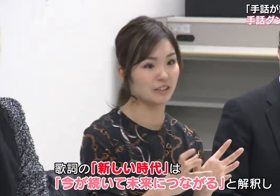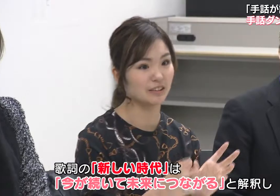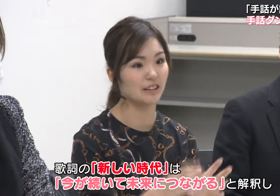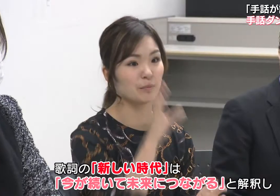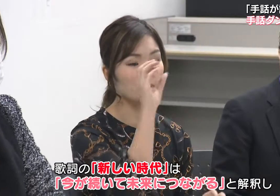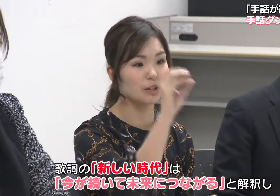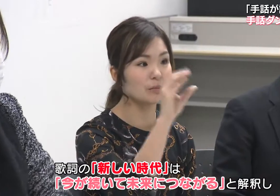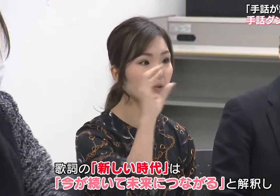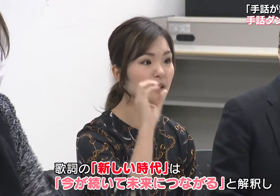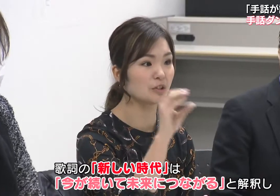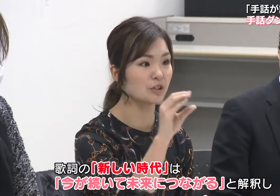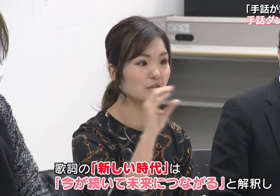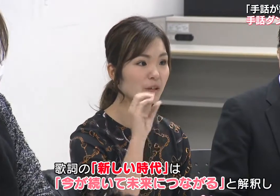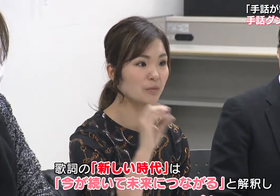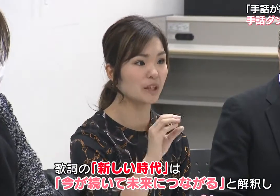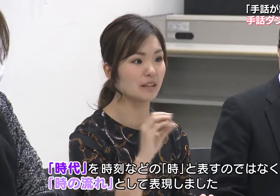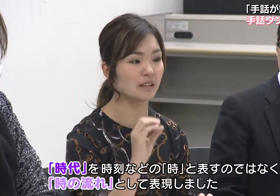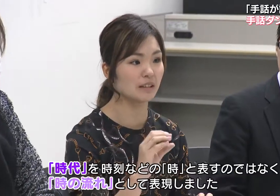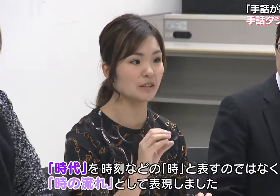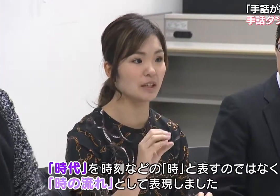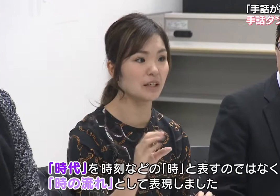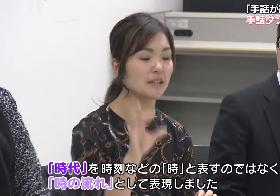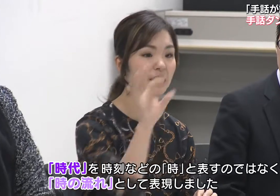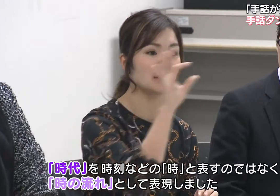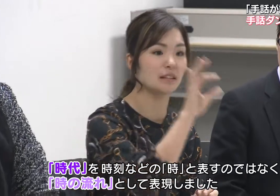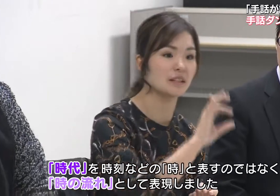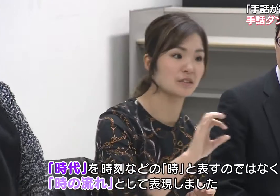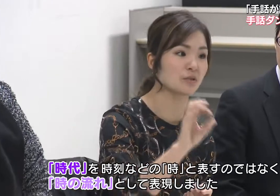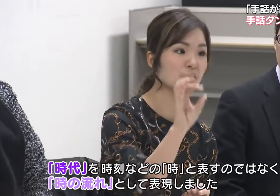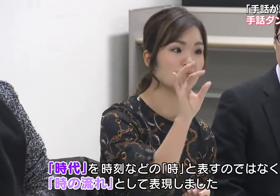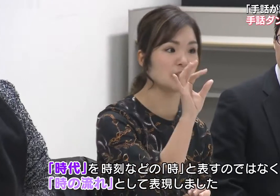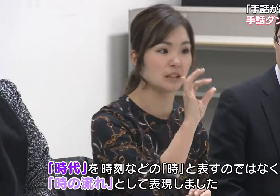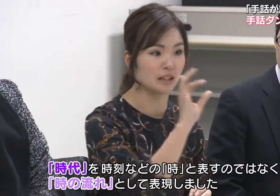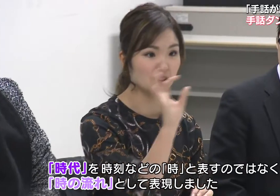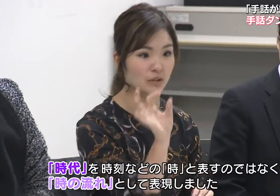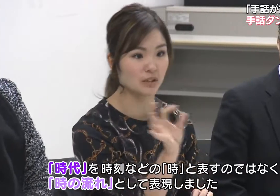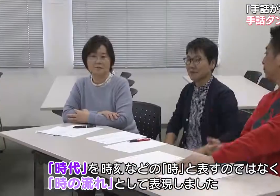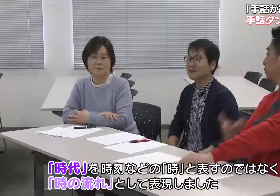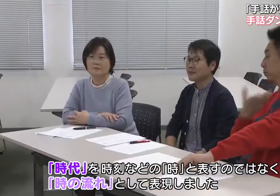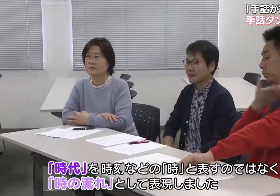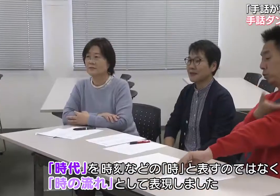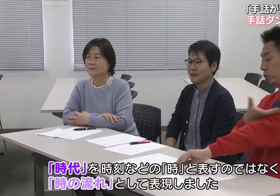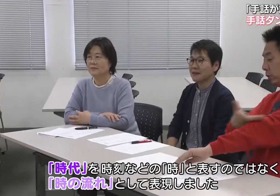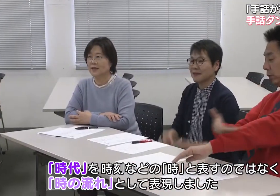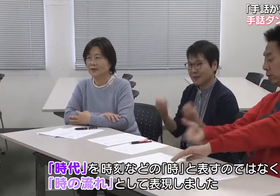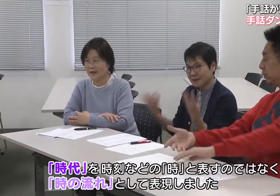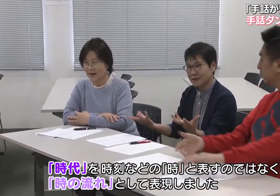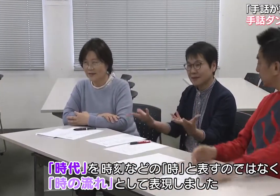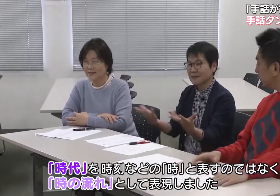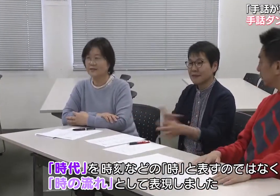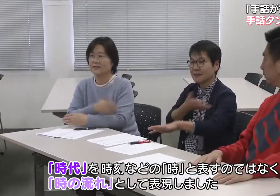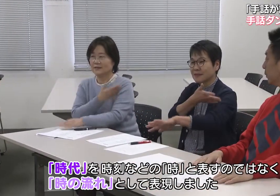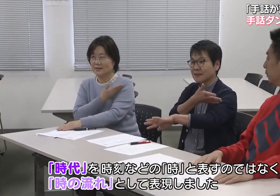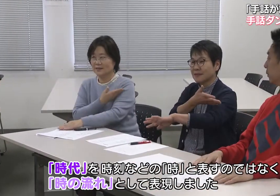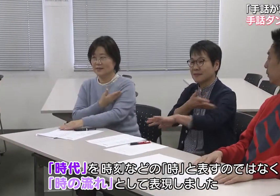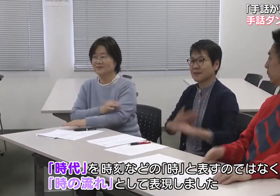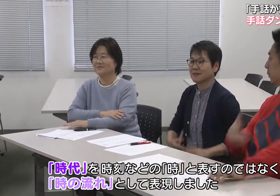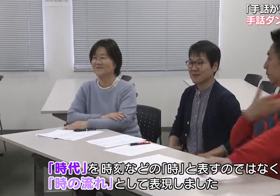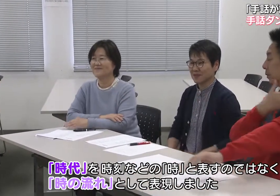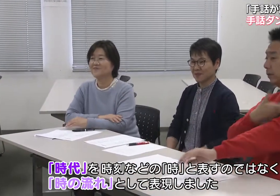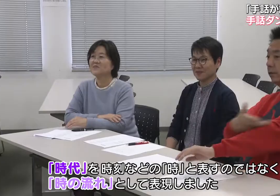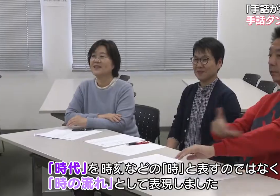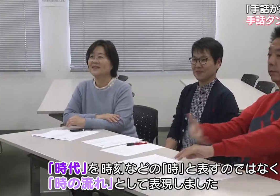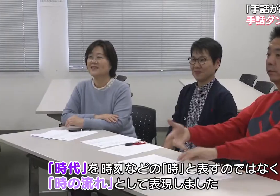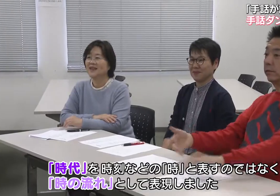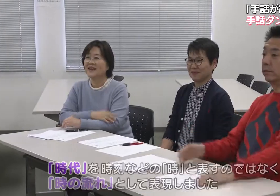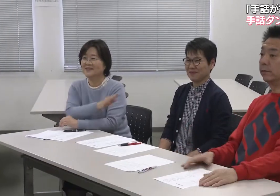来につながると解釈し、時代を時刻などの時と表すのではなく、時の流れとして表現